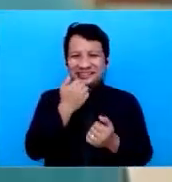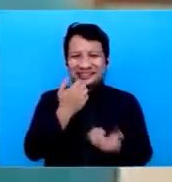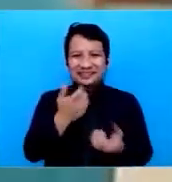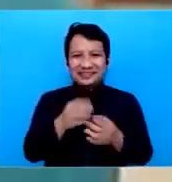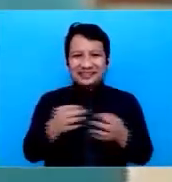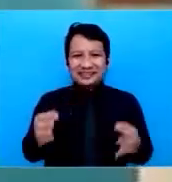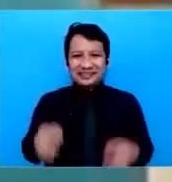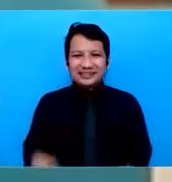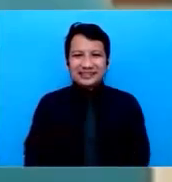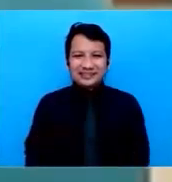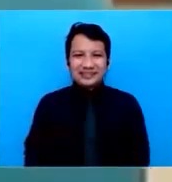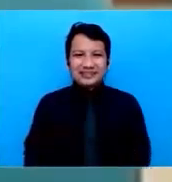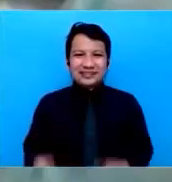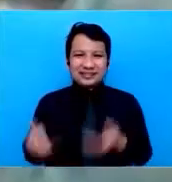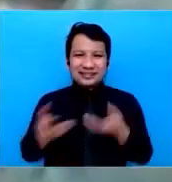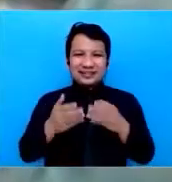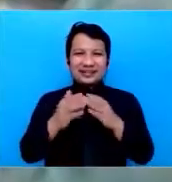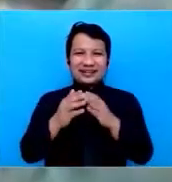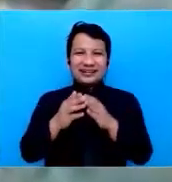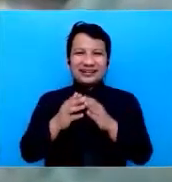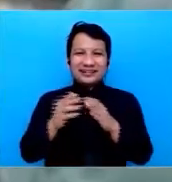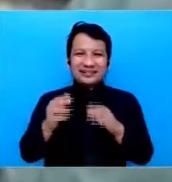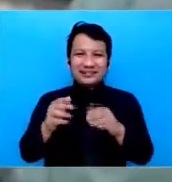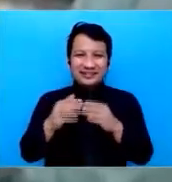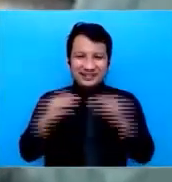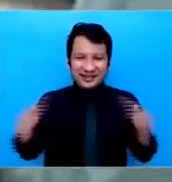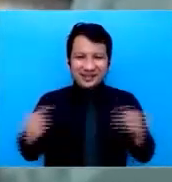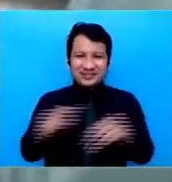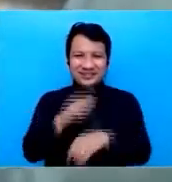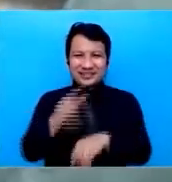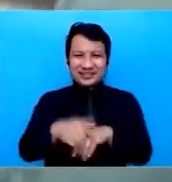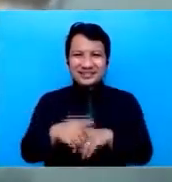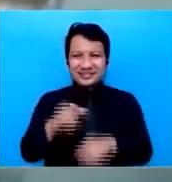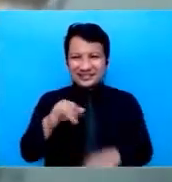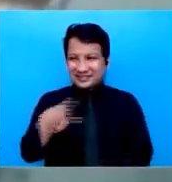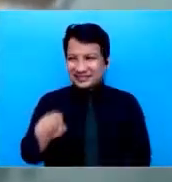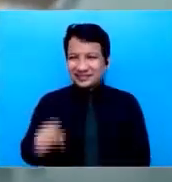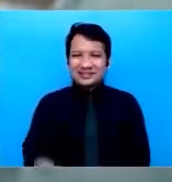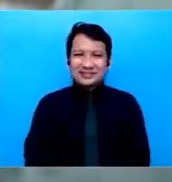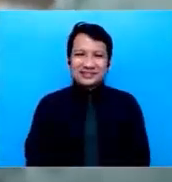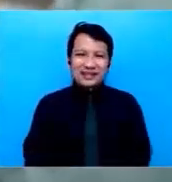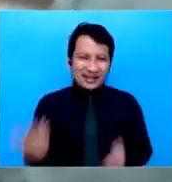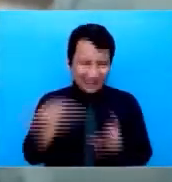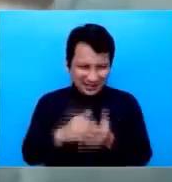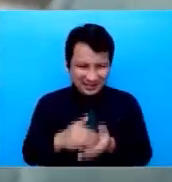House and lot ang gusto mo, ha? Hindi si Stephanie. Ulit-ulit.